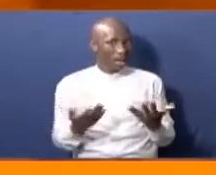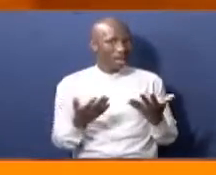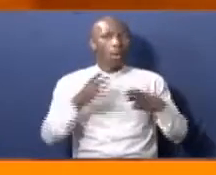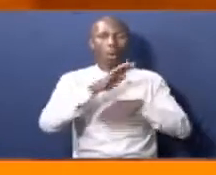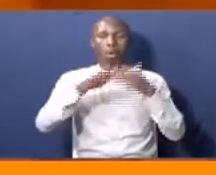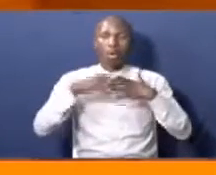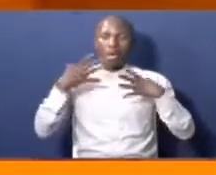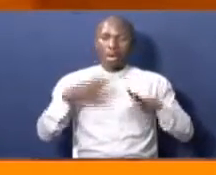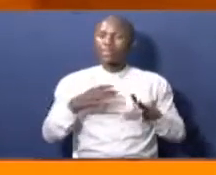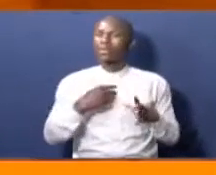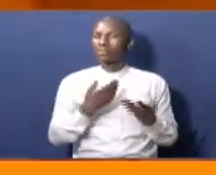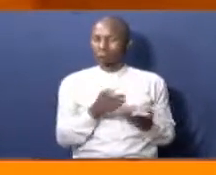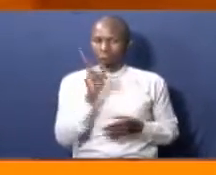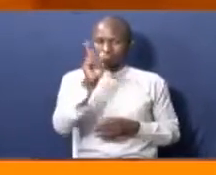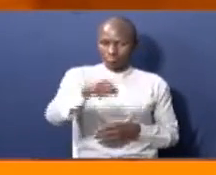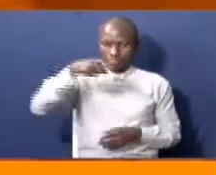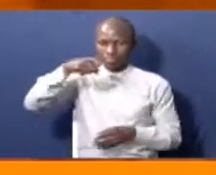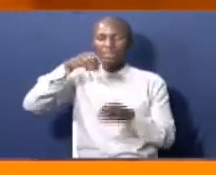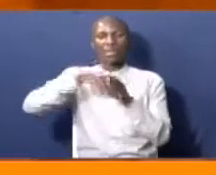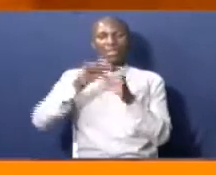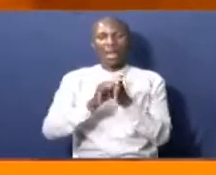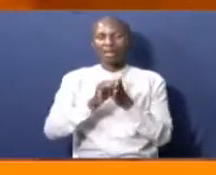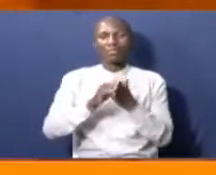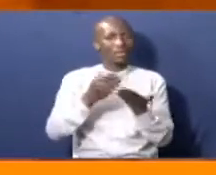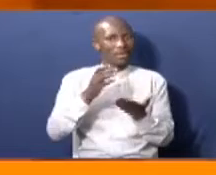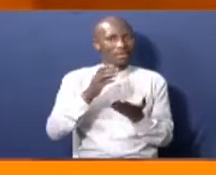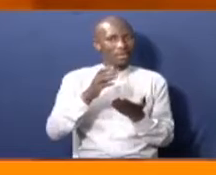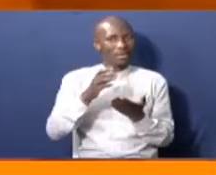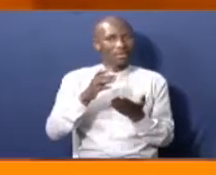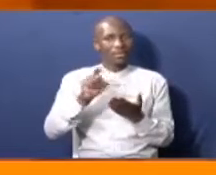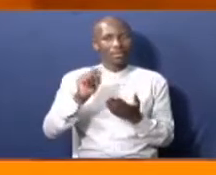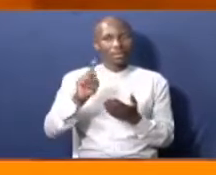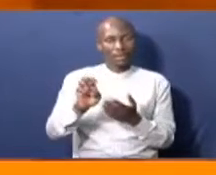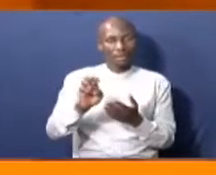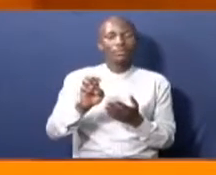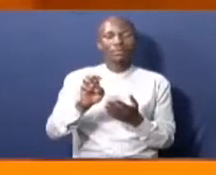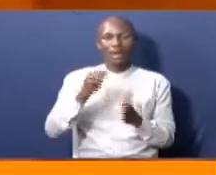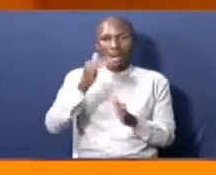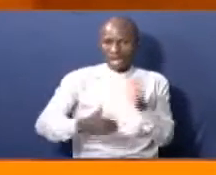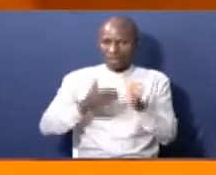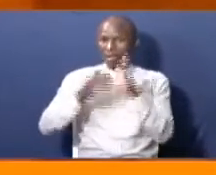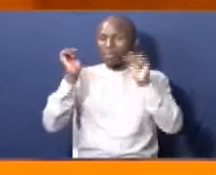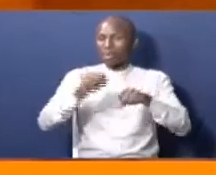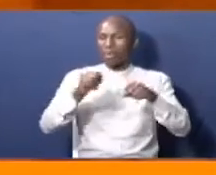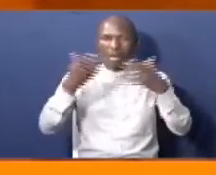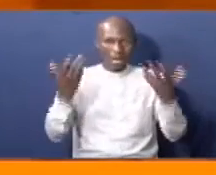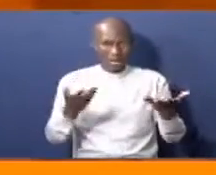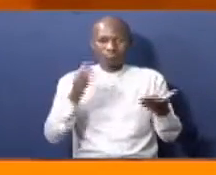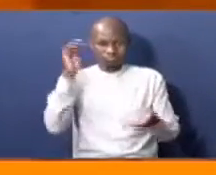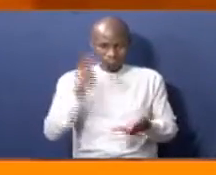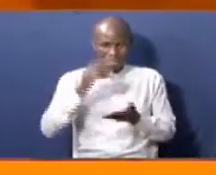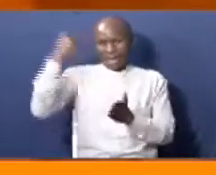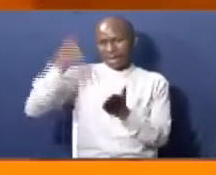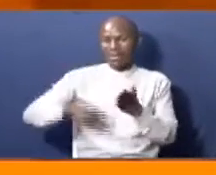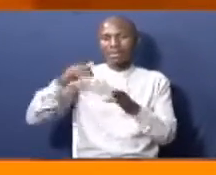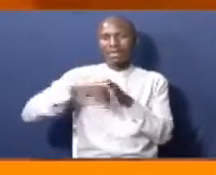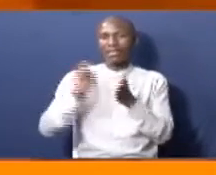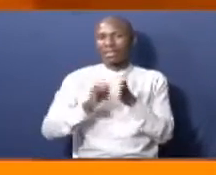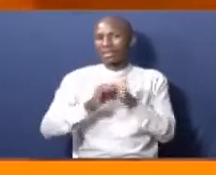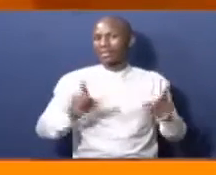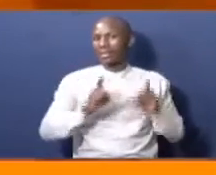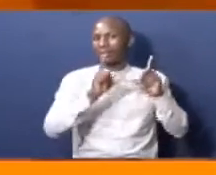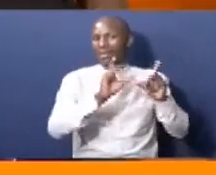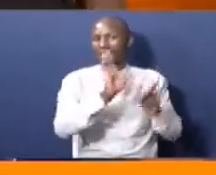mavikia kuibi wa maite ya makuyundi ni wa silanga munene wa Lake Naivasha. Nime kuibi wa maide ewe dhoa wa koti sea license